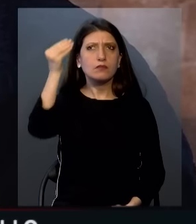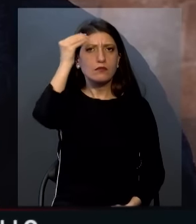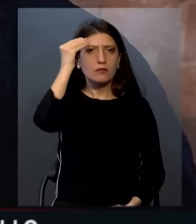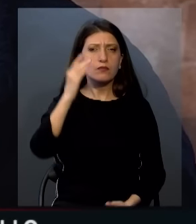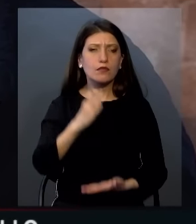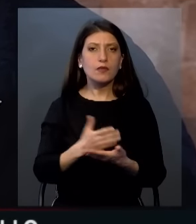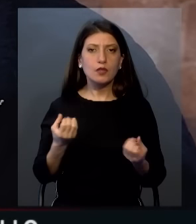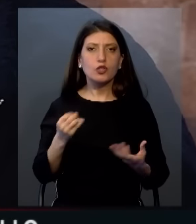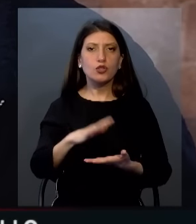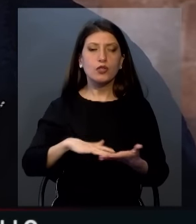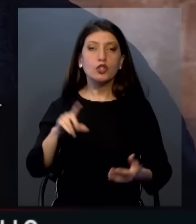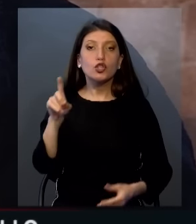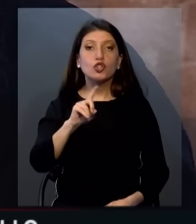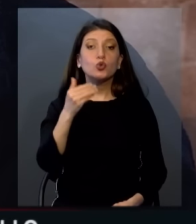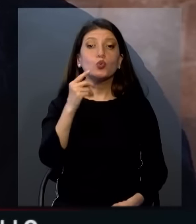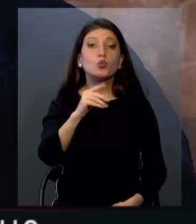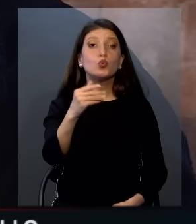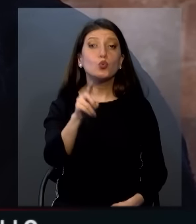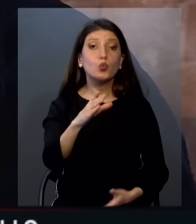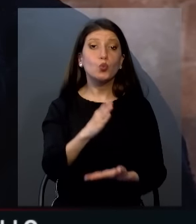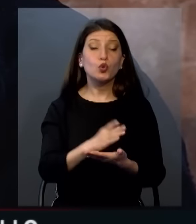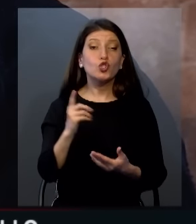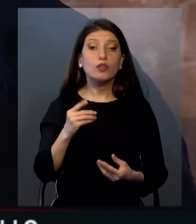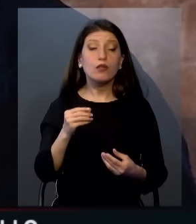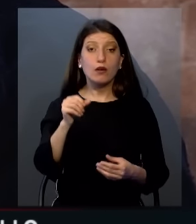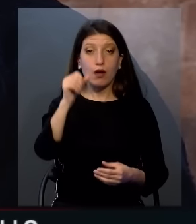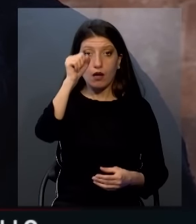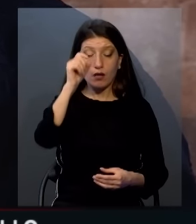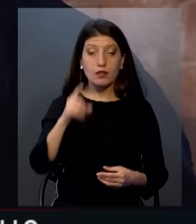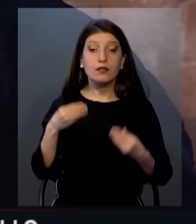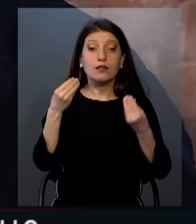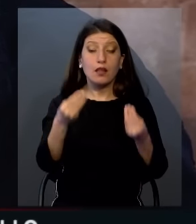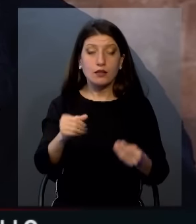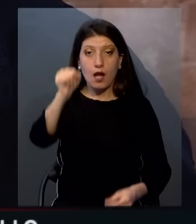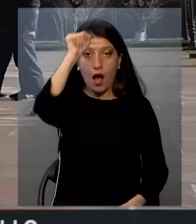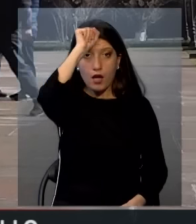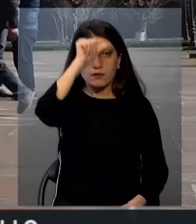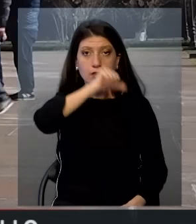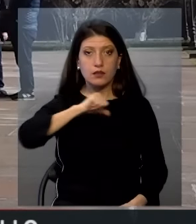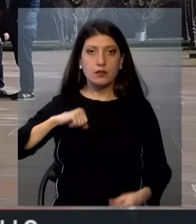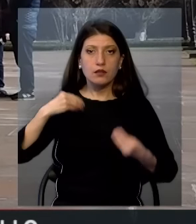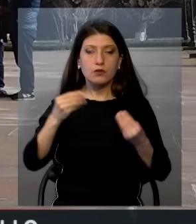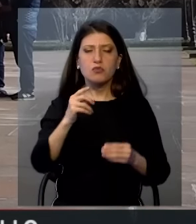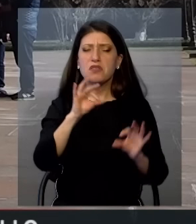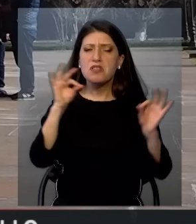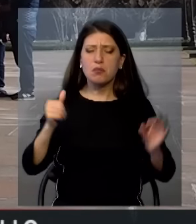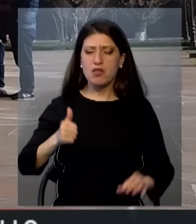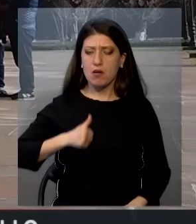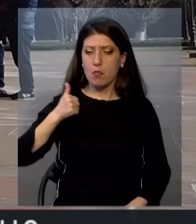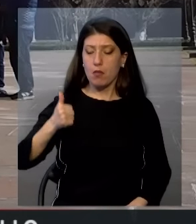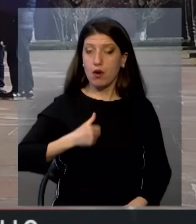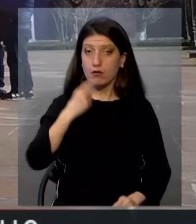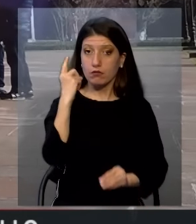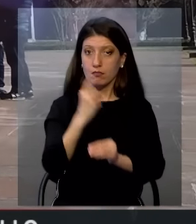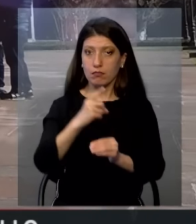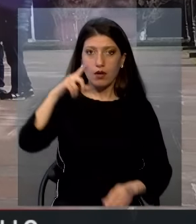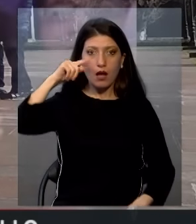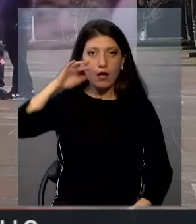որ դու ունես, ինչ որ տրվում է քեզ, դա Աստծուց է եւ երբեք չհպարտանաս։ Հայաստանի